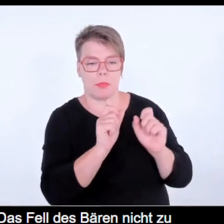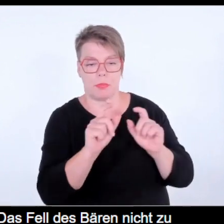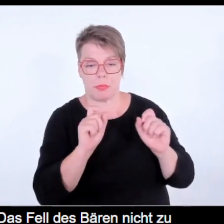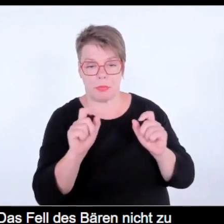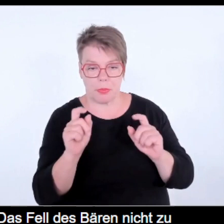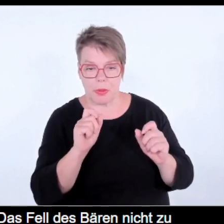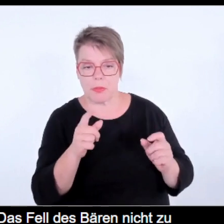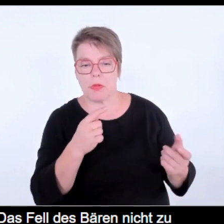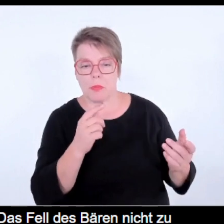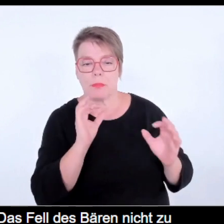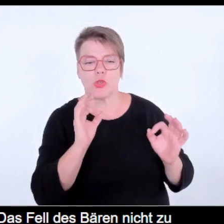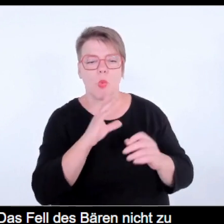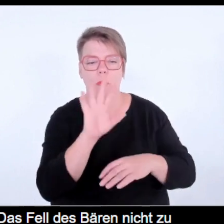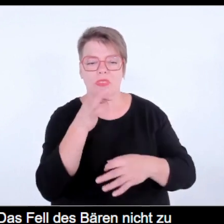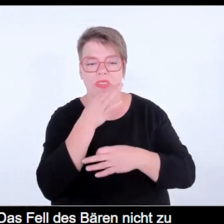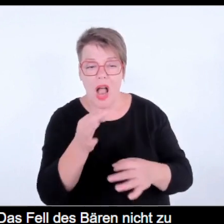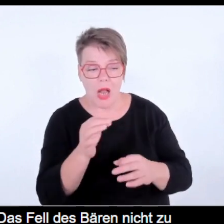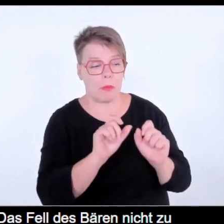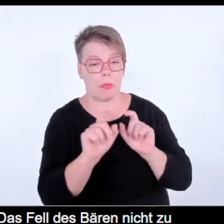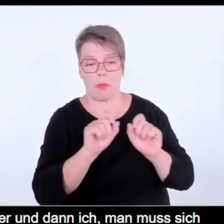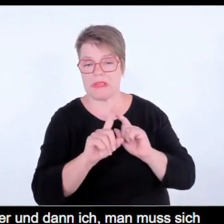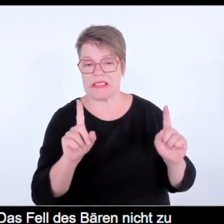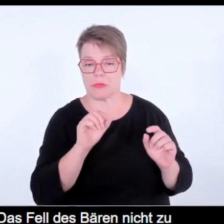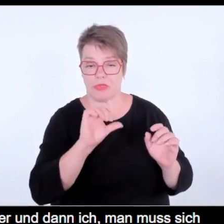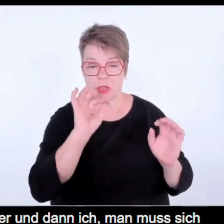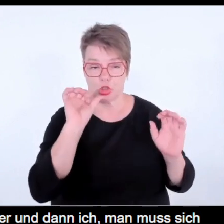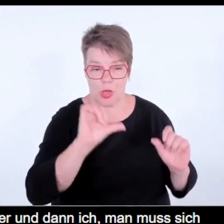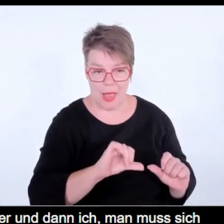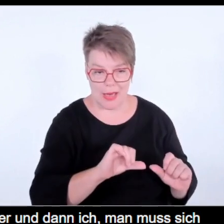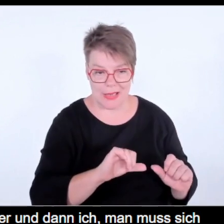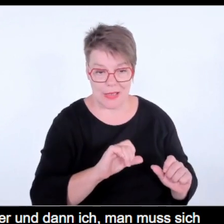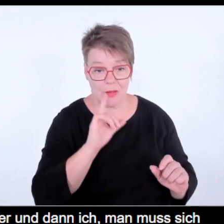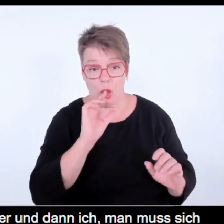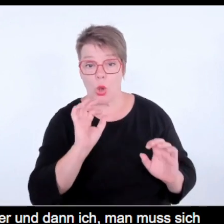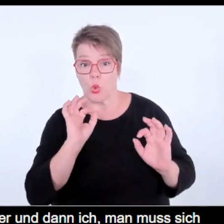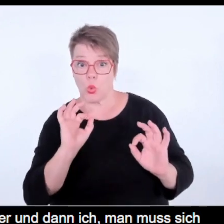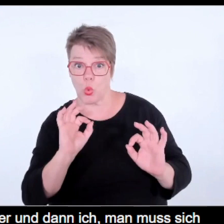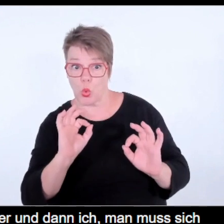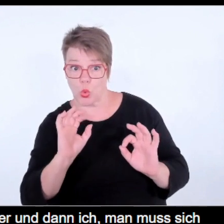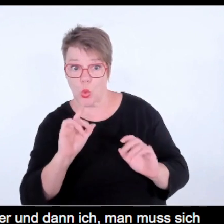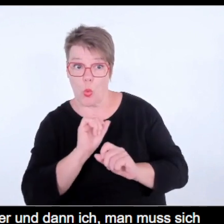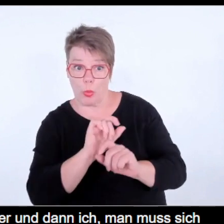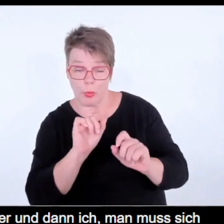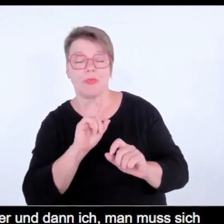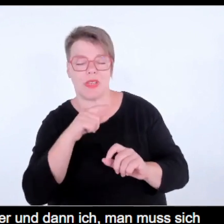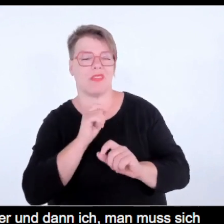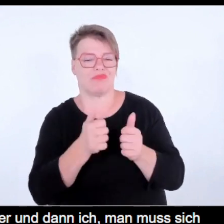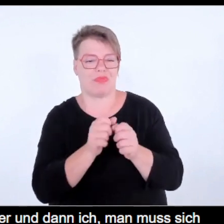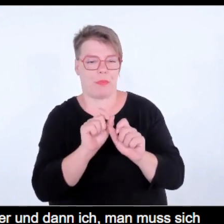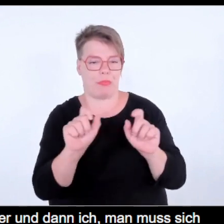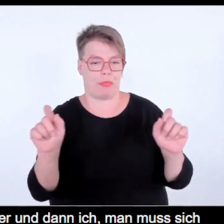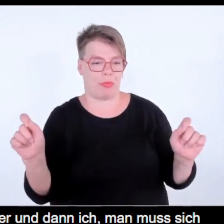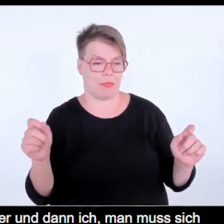sich selten als wirklich tragfähig erwiesen. Da passiert in drei Wochen noch eine Menge. Und am Ende muss man dann mit dem Votum der Wähler eine vernünftige, stabile